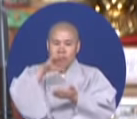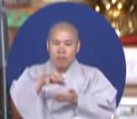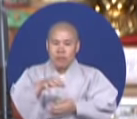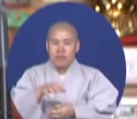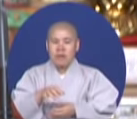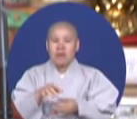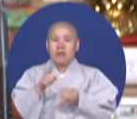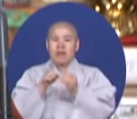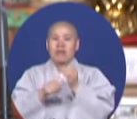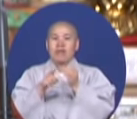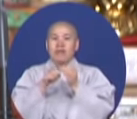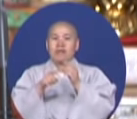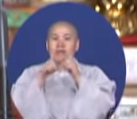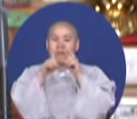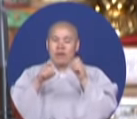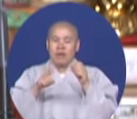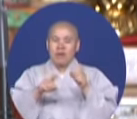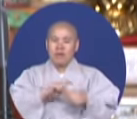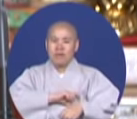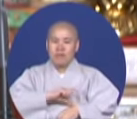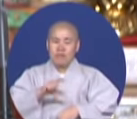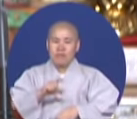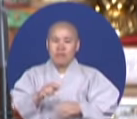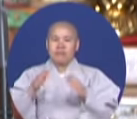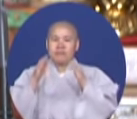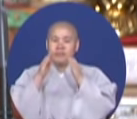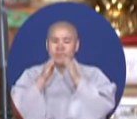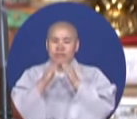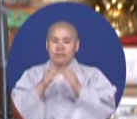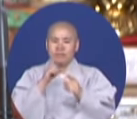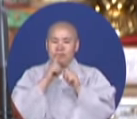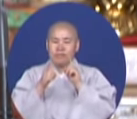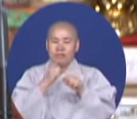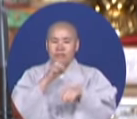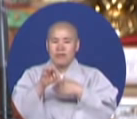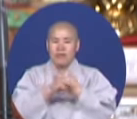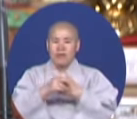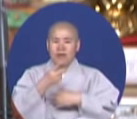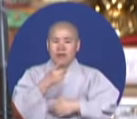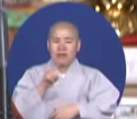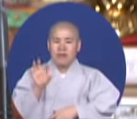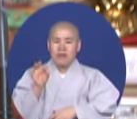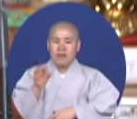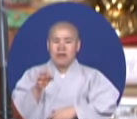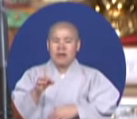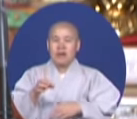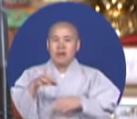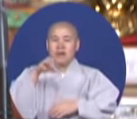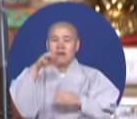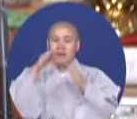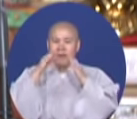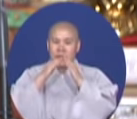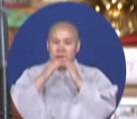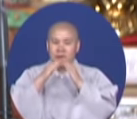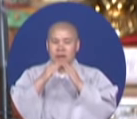절이에요. 그리고 이제 집을 이야기하면 당탑가람이라고 당이라는 건